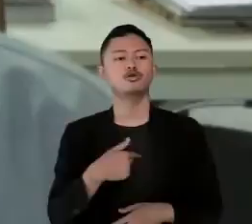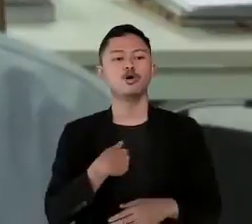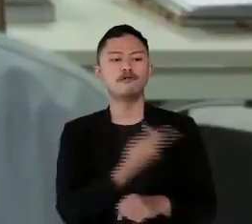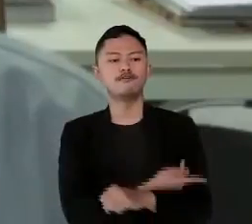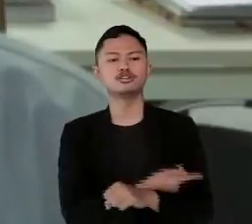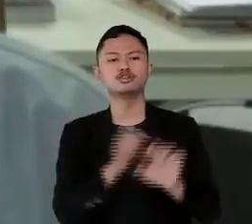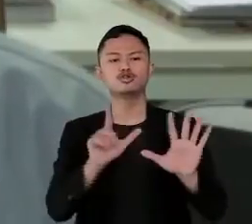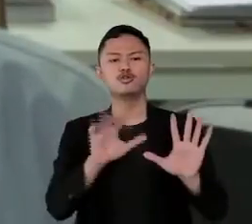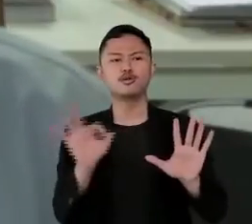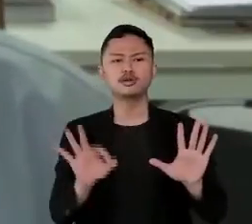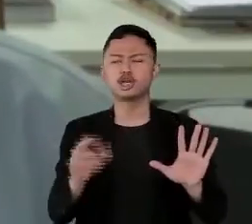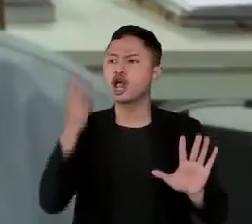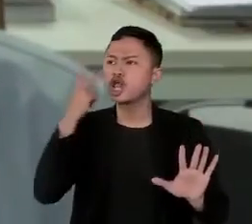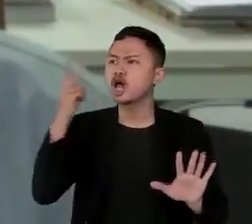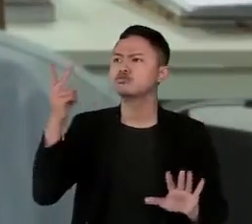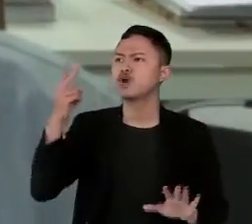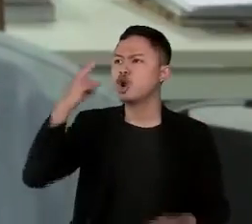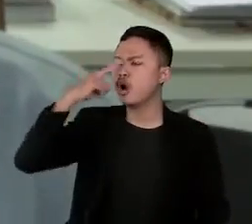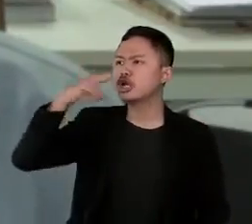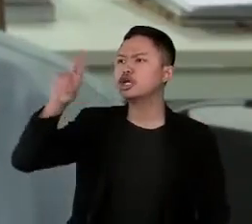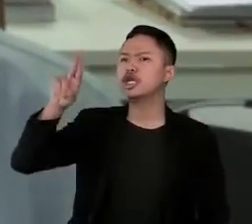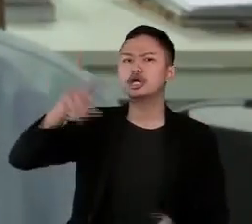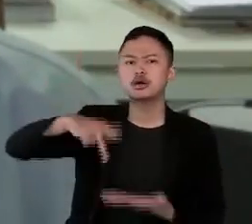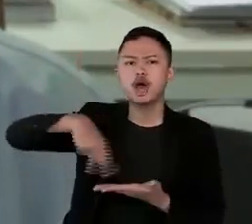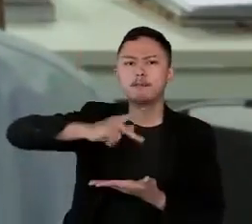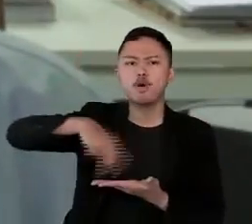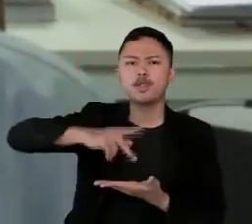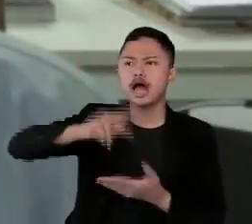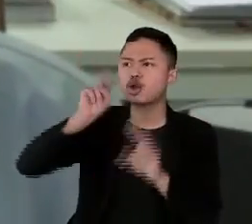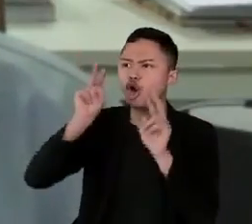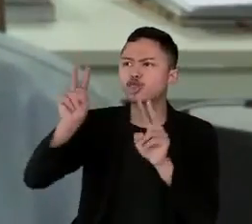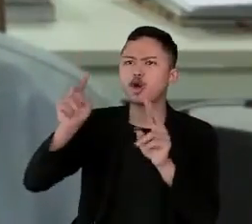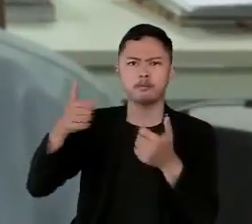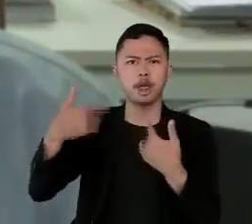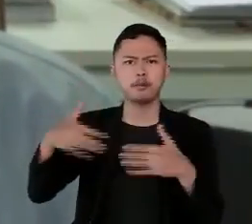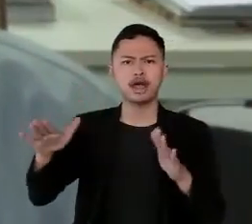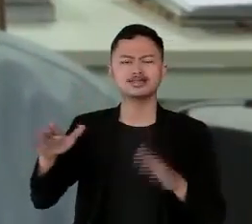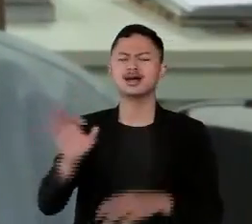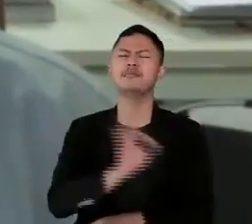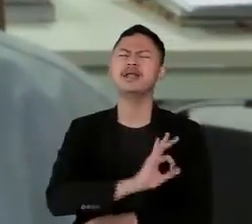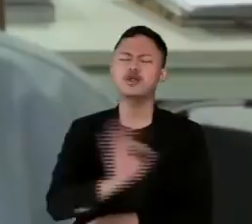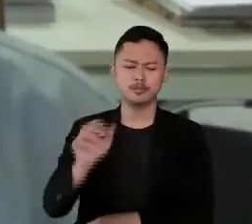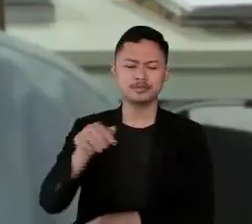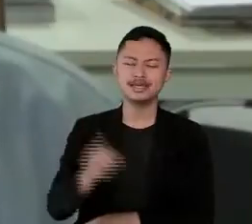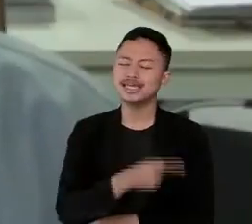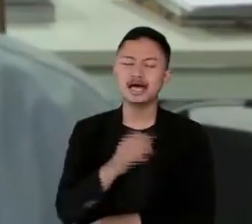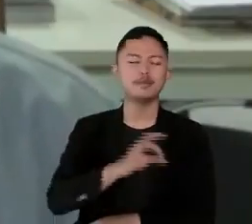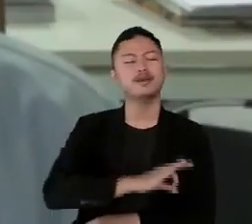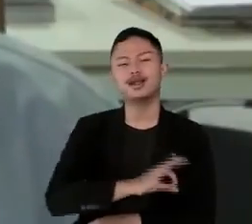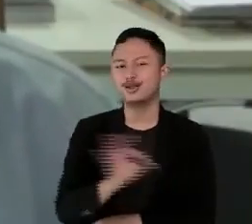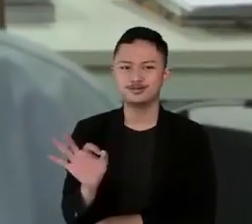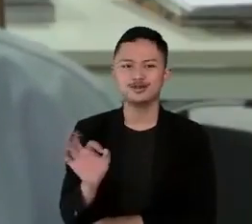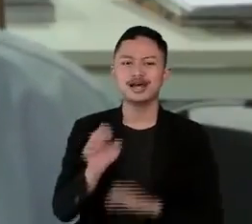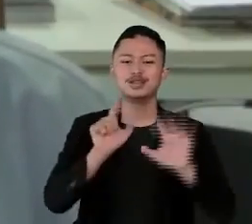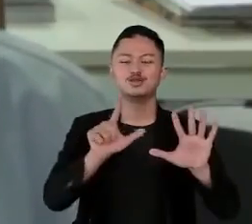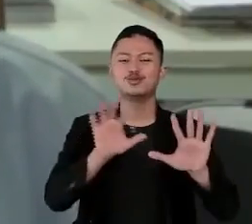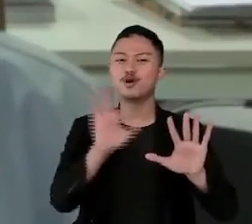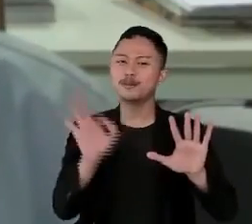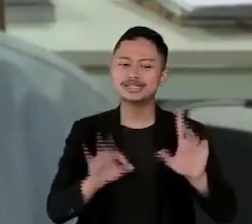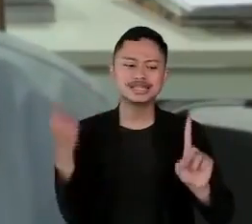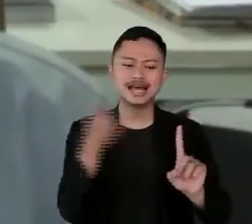sudah nonton bola bebas di sana sudah mencapai diatas itu persen kita belum tipe Indonesia masjid